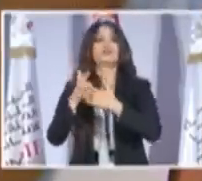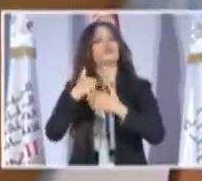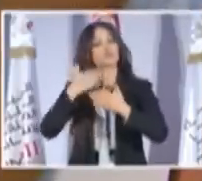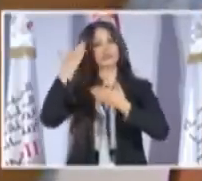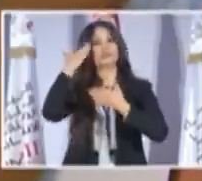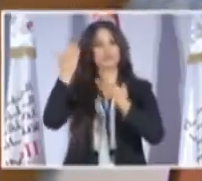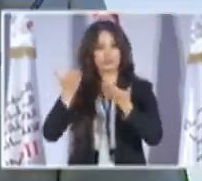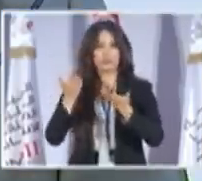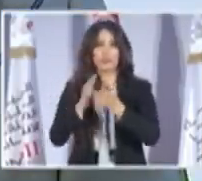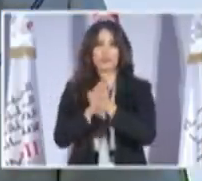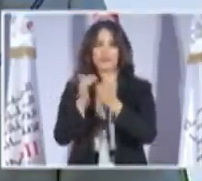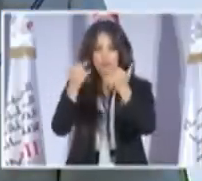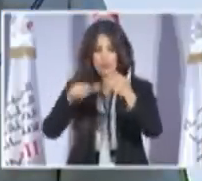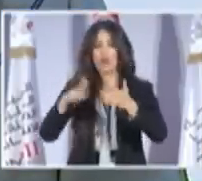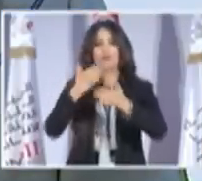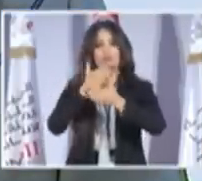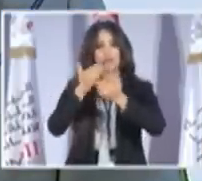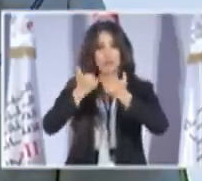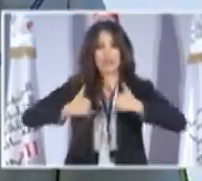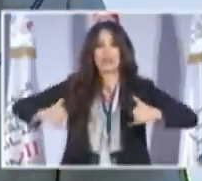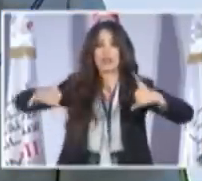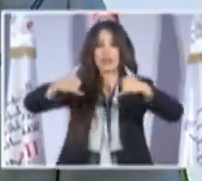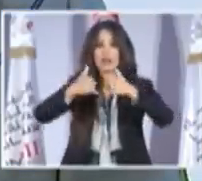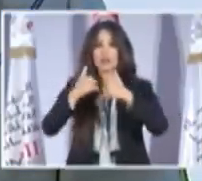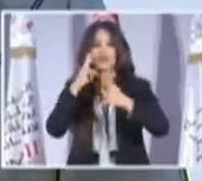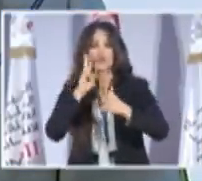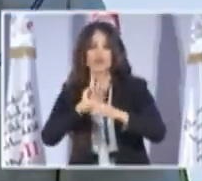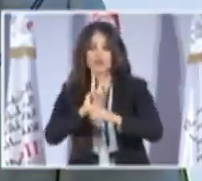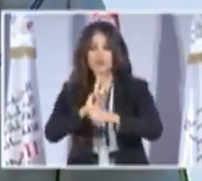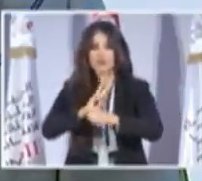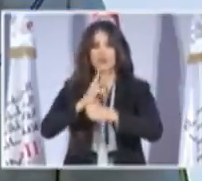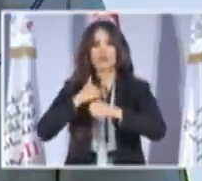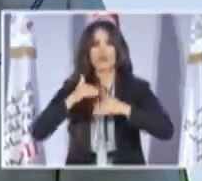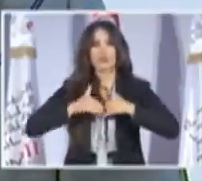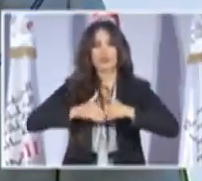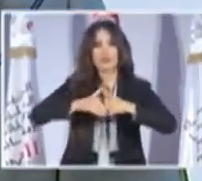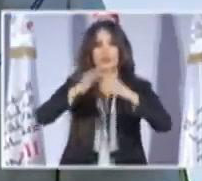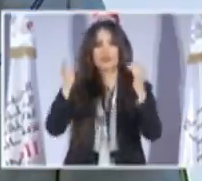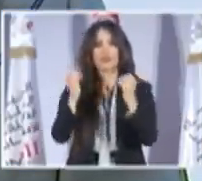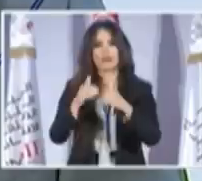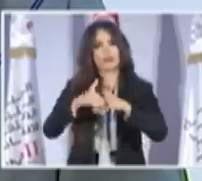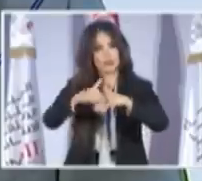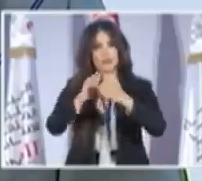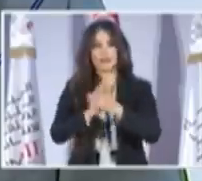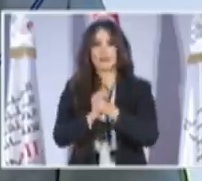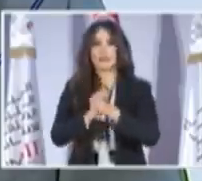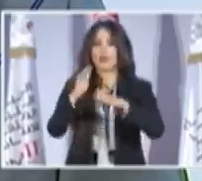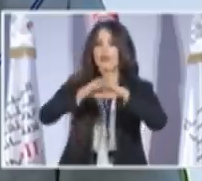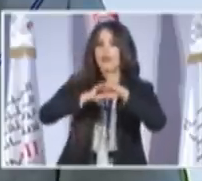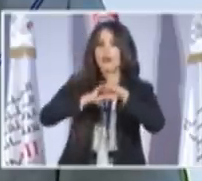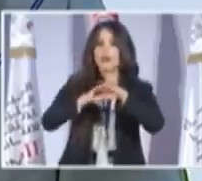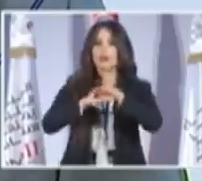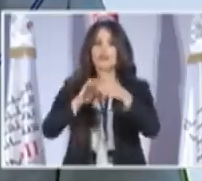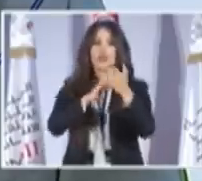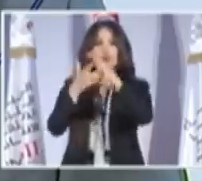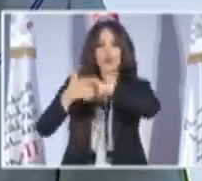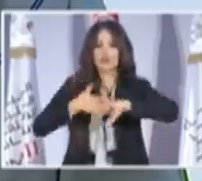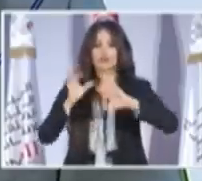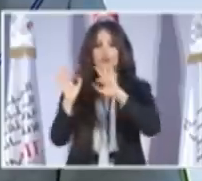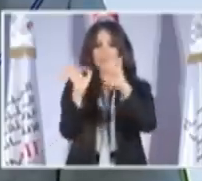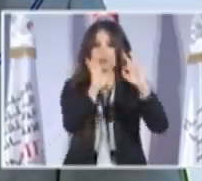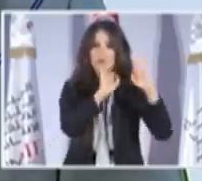تواجهها كنا في مجلس منك بين على المسائل الحمله اه بمختلف تفاصيلها